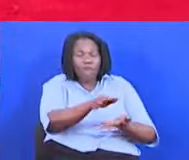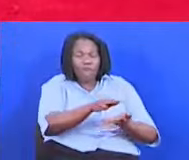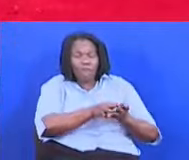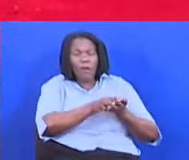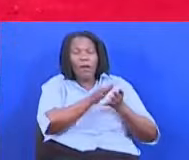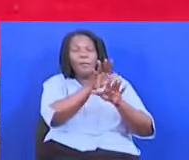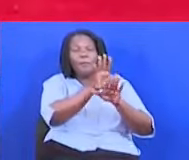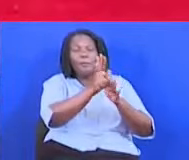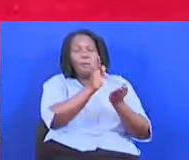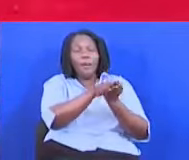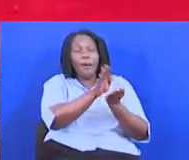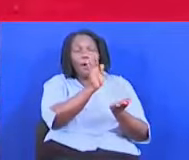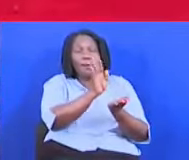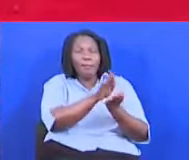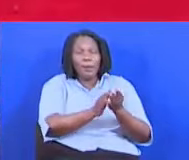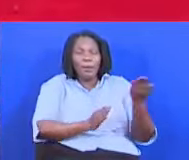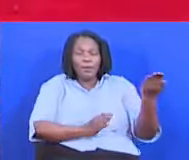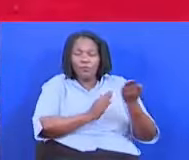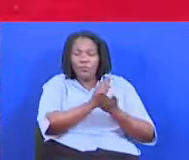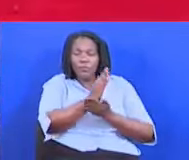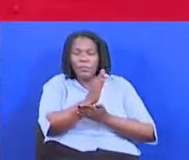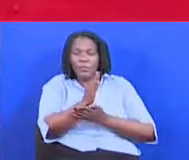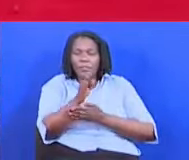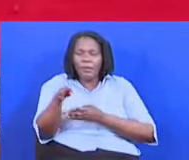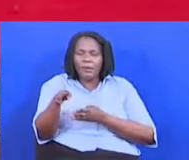kwa kutumia mfumo wa